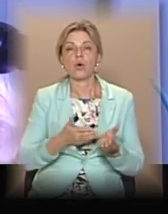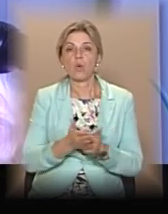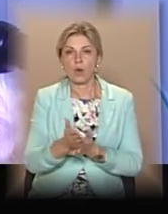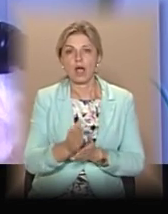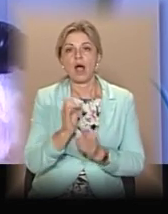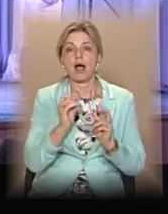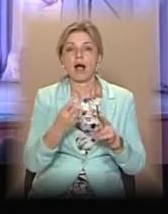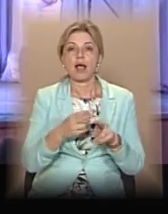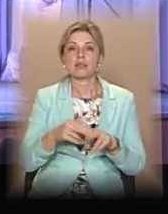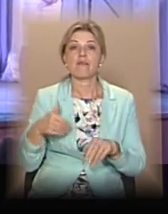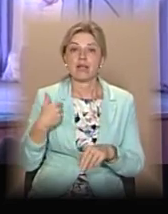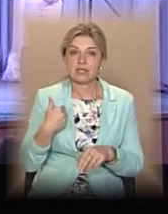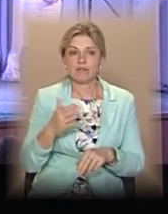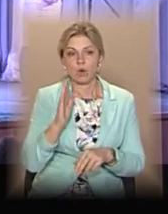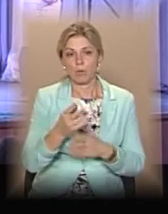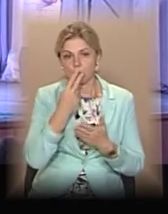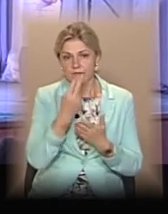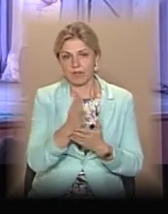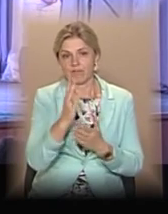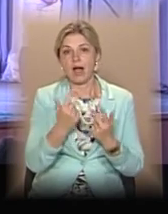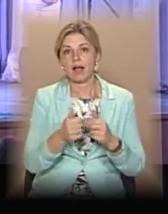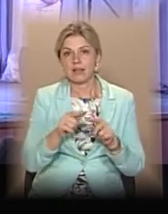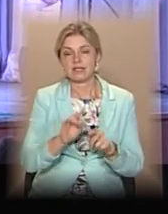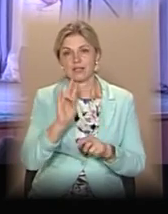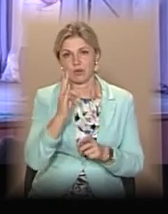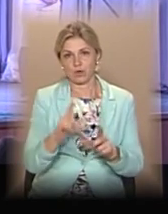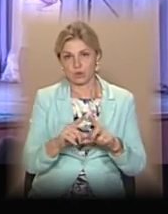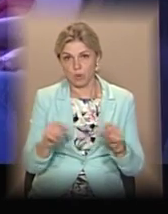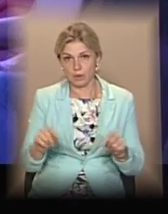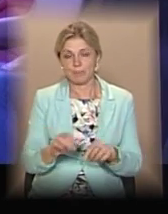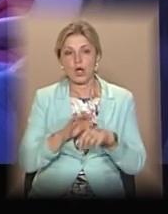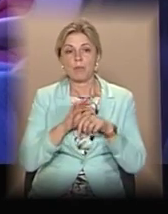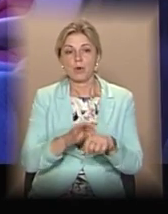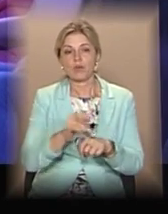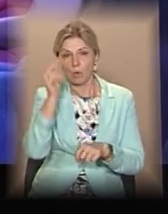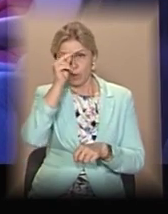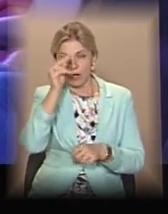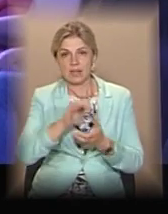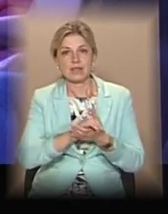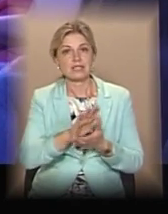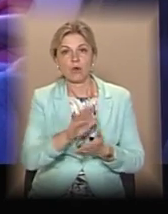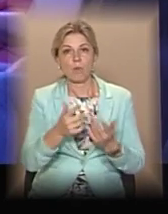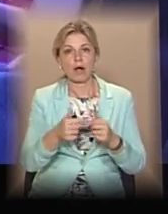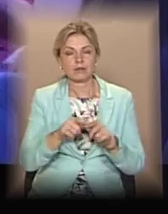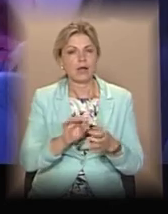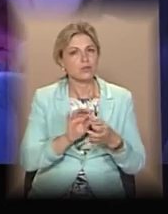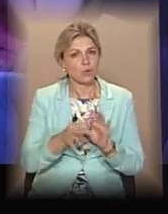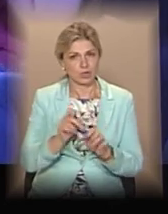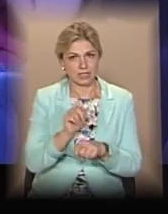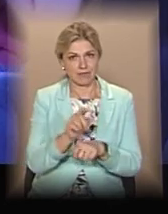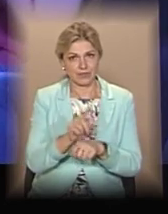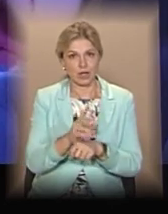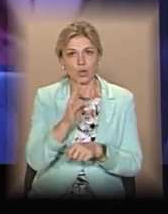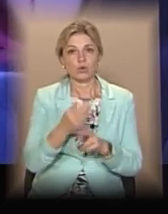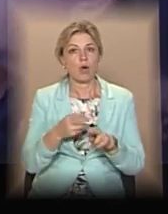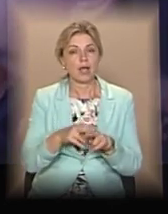це ефективно, стане видно вже в класах миколаївських шкіл. Адже проведення уроку в незнайомому класі – найскладніше завдання. Однак